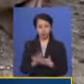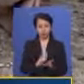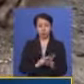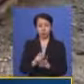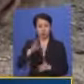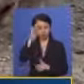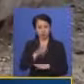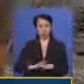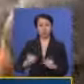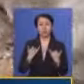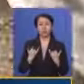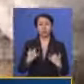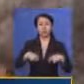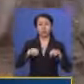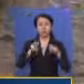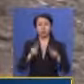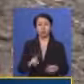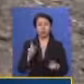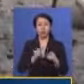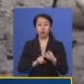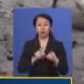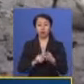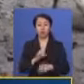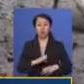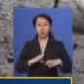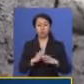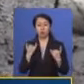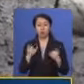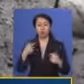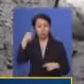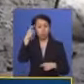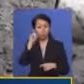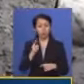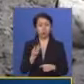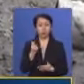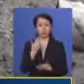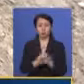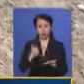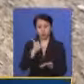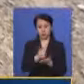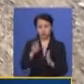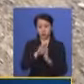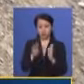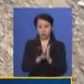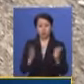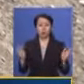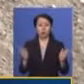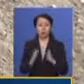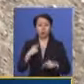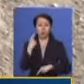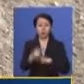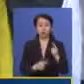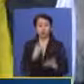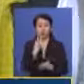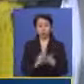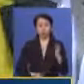компенсацию от государства. Для этого специальная эпидемиологическая группа сейчас устанавливает сумму ущерба. Главная задача отряда – минимизировать последующие